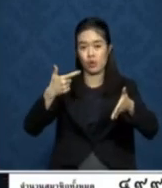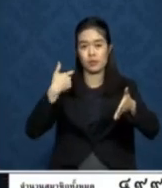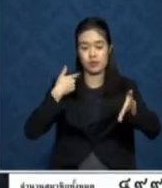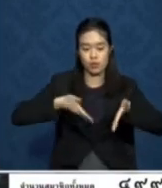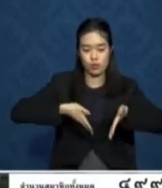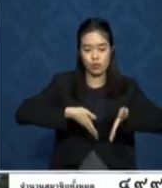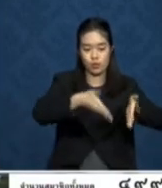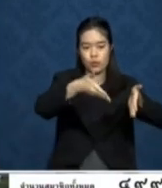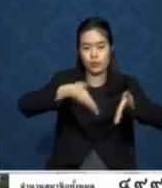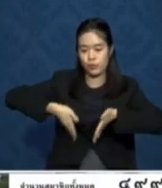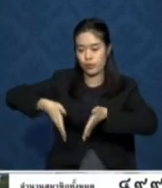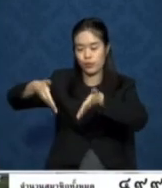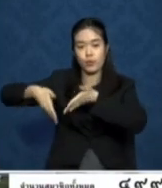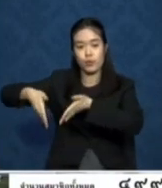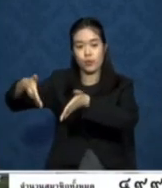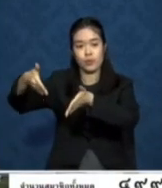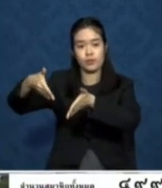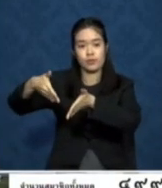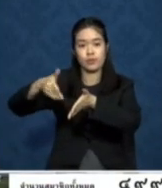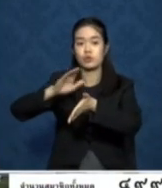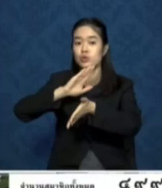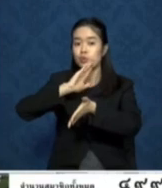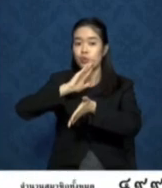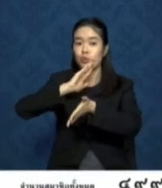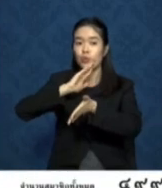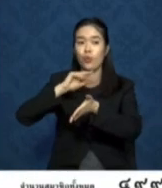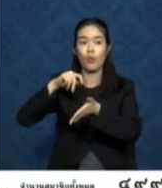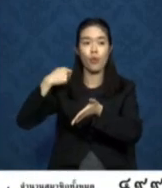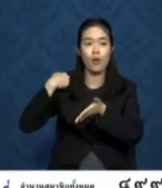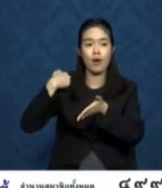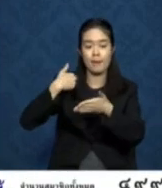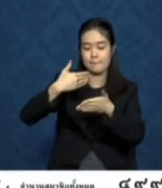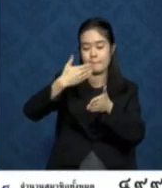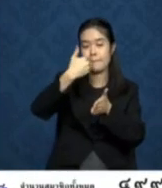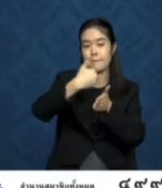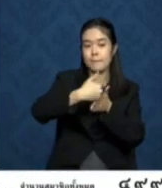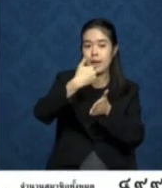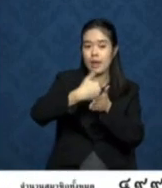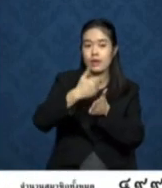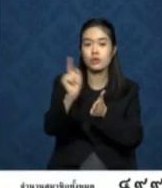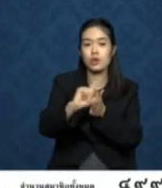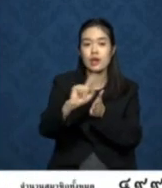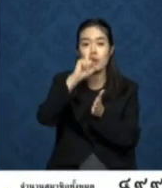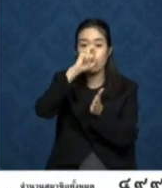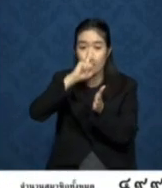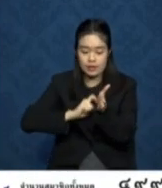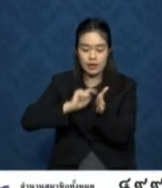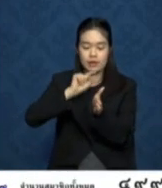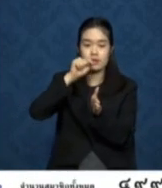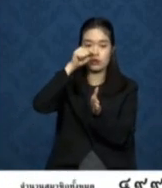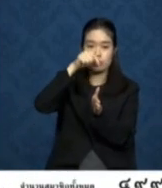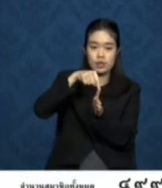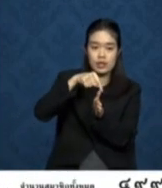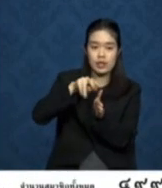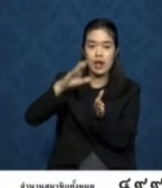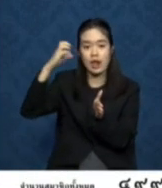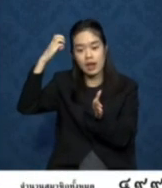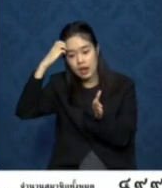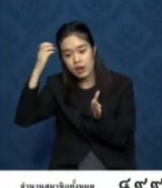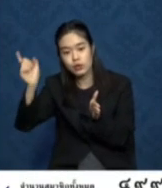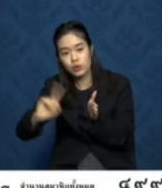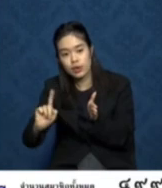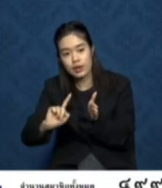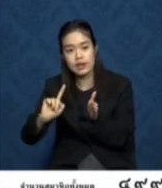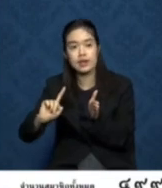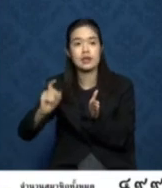ให้ใช้ลองน้ำลกที่ติดกัฝังไทยที่สุ เป็เส้นแ่งเขตแนหมายความว่าก่แก่งในแ่น้ของ จะเป็นของประ